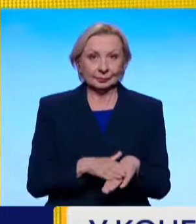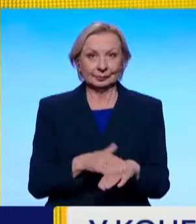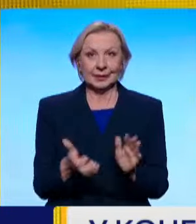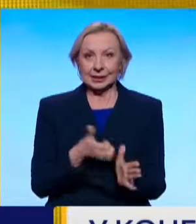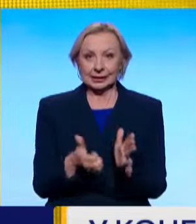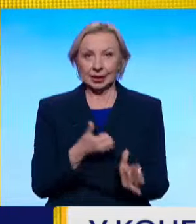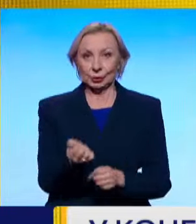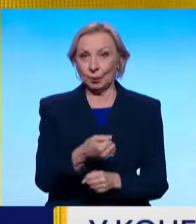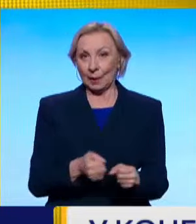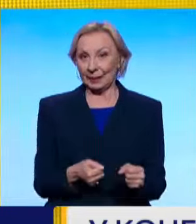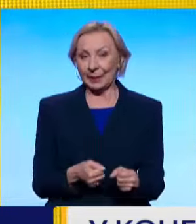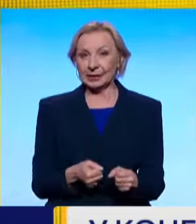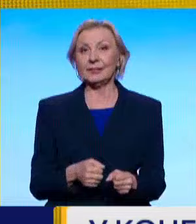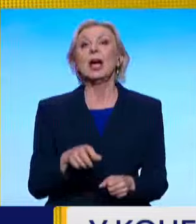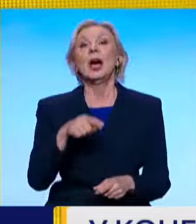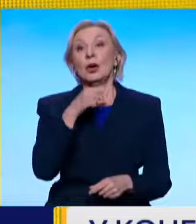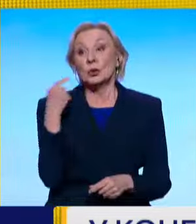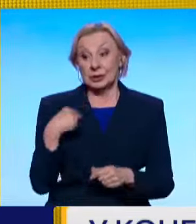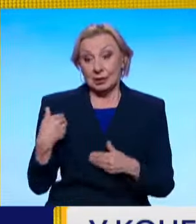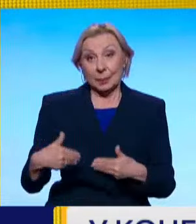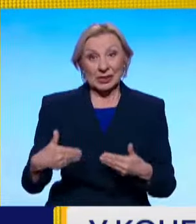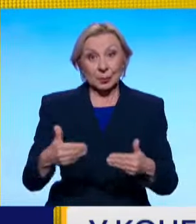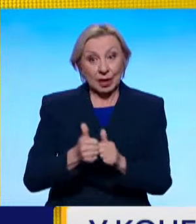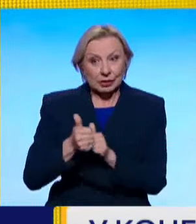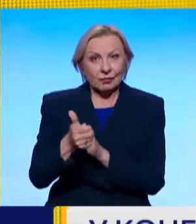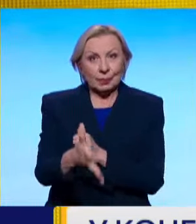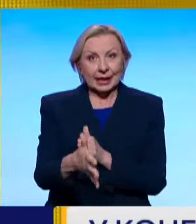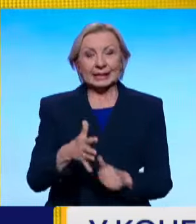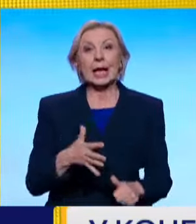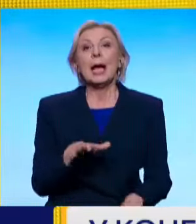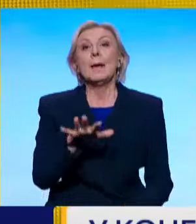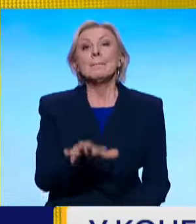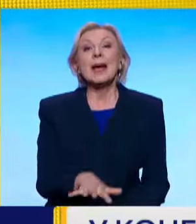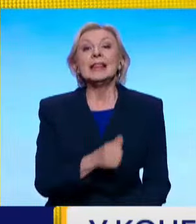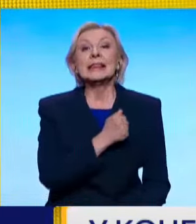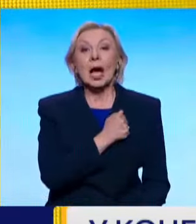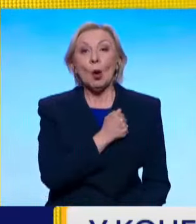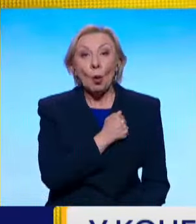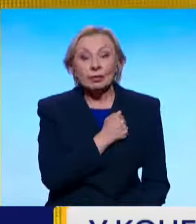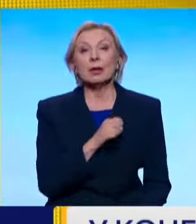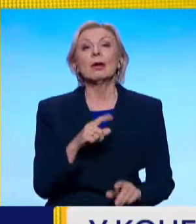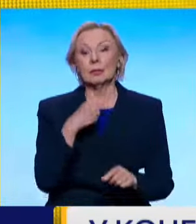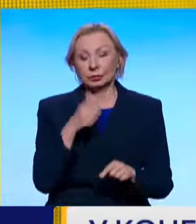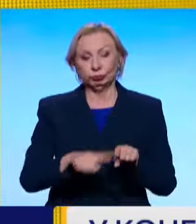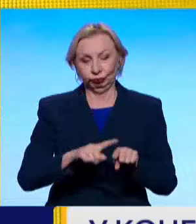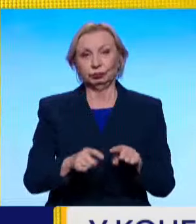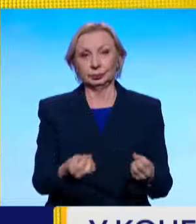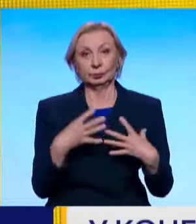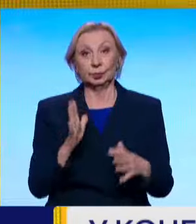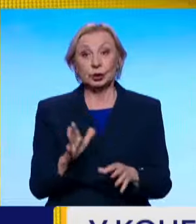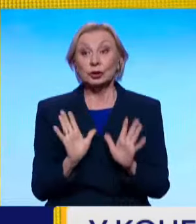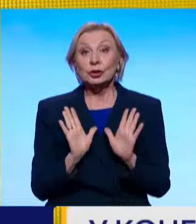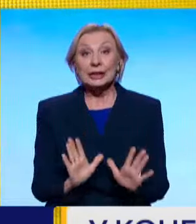боєприпасів на низці ділянок фронту росіяни просуваються уперед. Пентагон обіцяє не зволікати. Горечник запевняє,